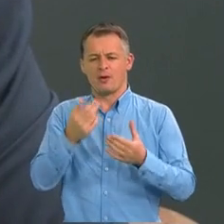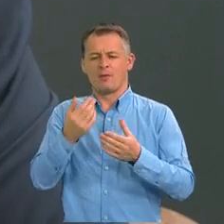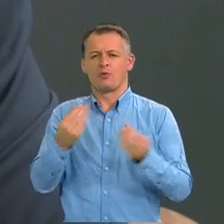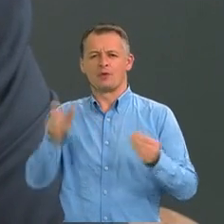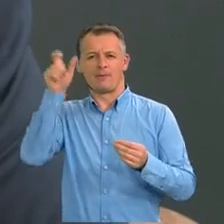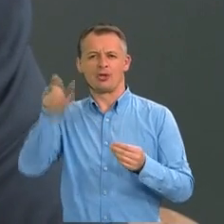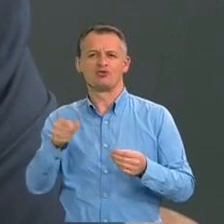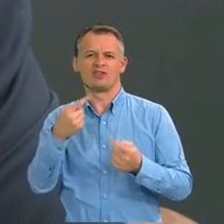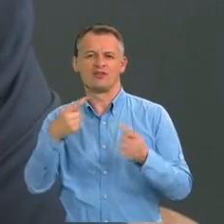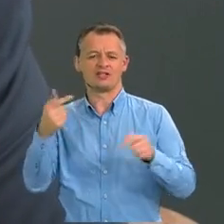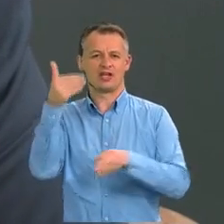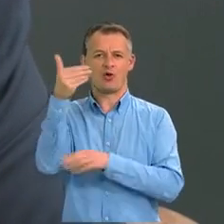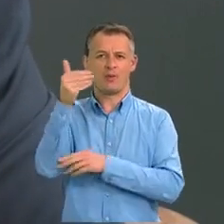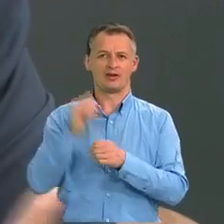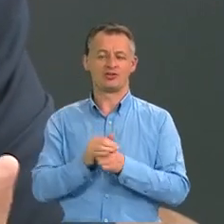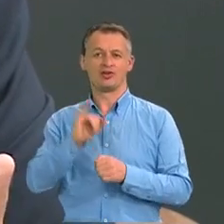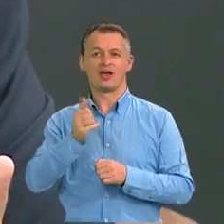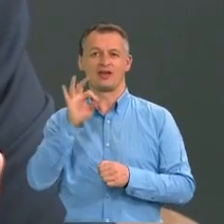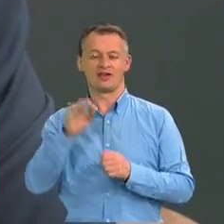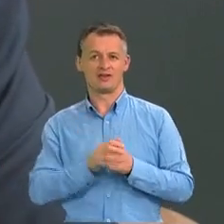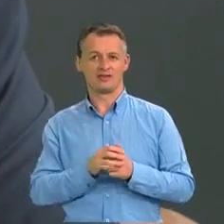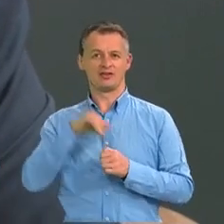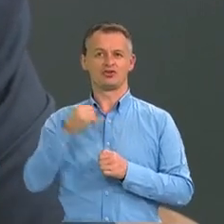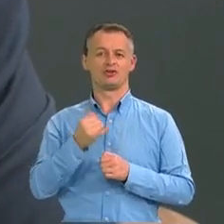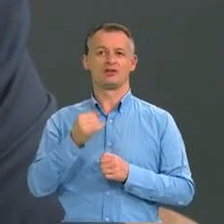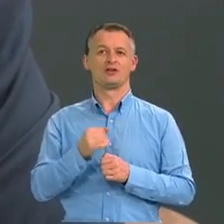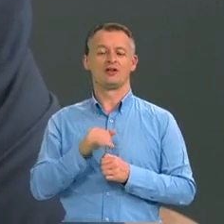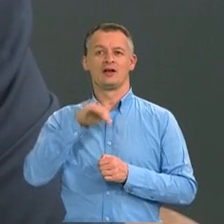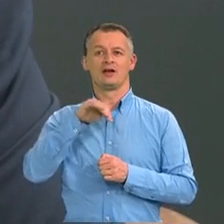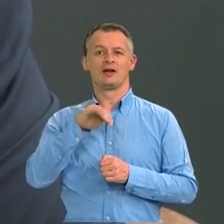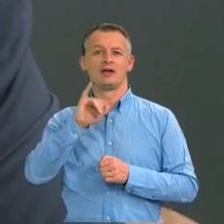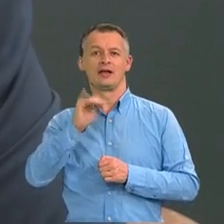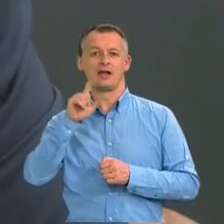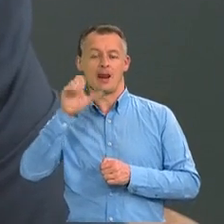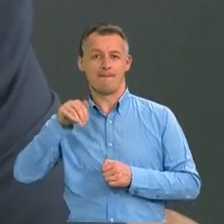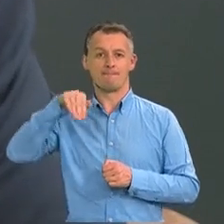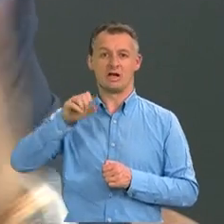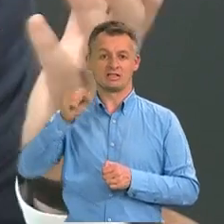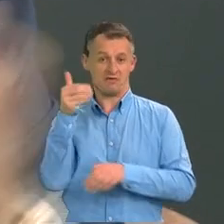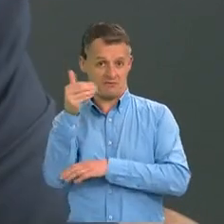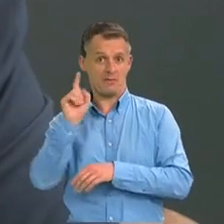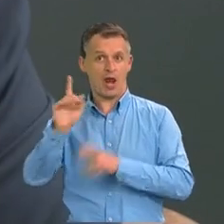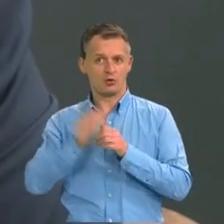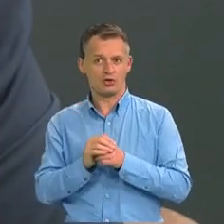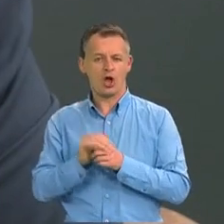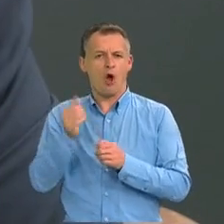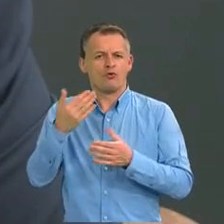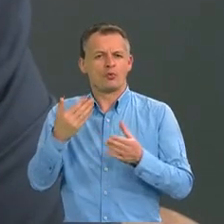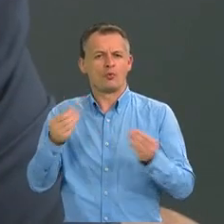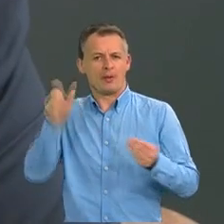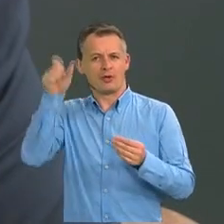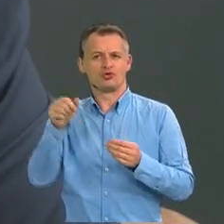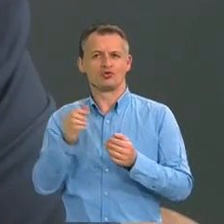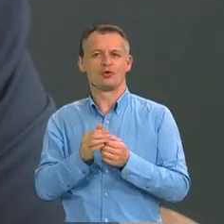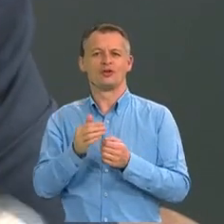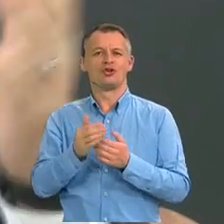diverse alte companii de IT, chiar și la Starlink de la Elon Musk, că au fost oameni care, de la celebrități, de la, nu știu, modele de la